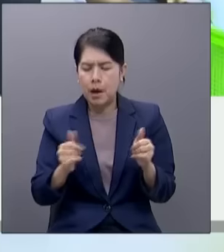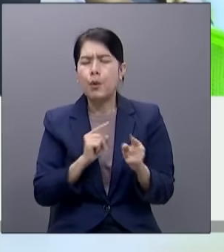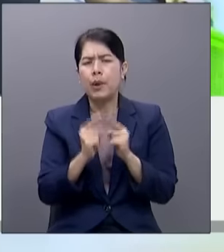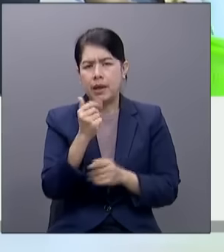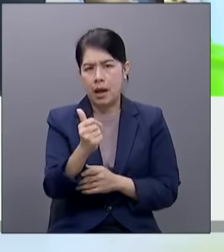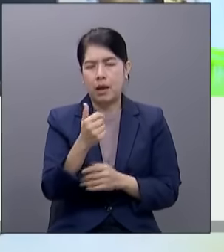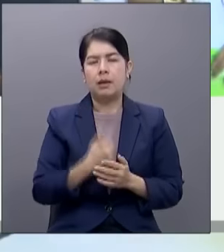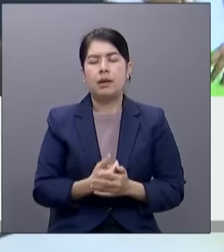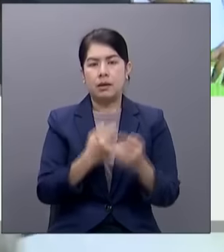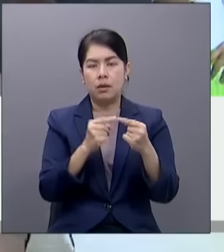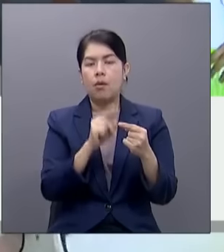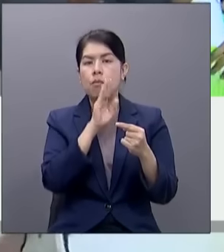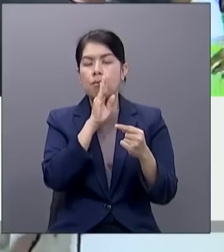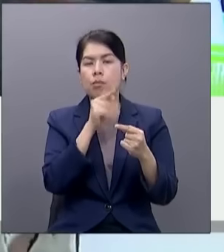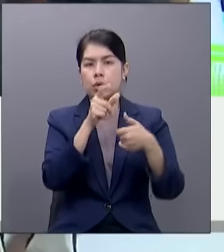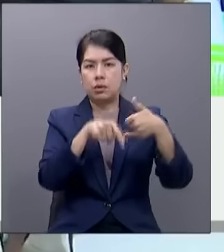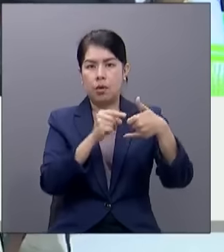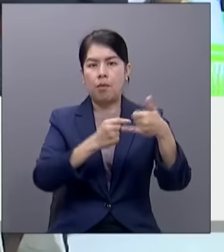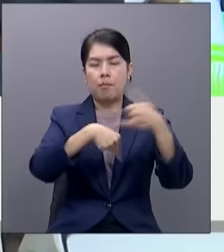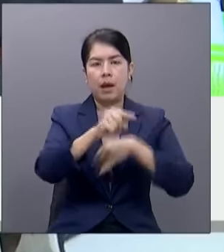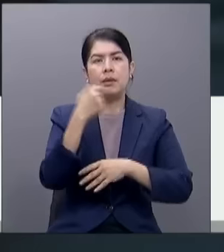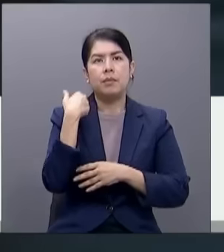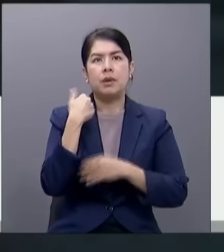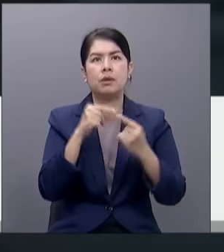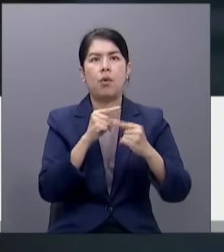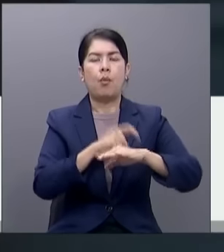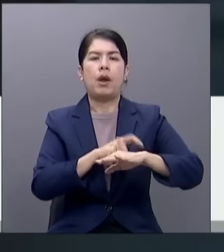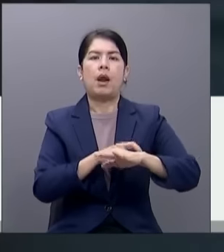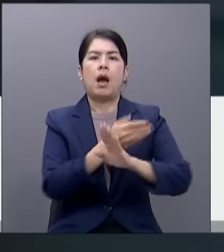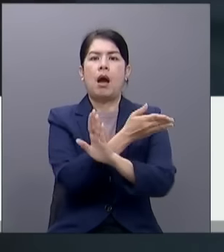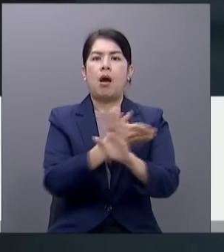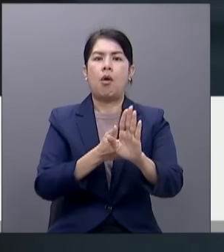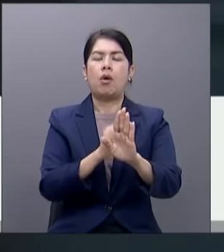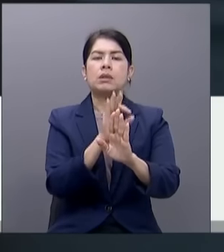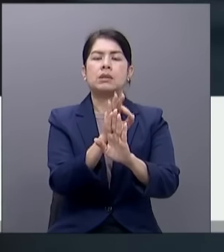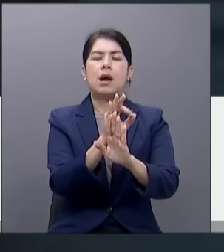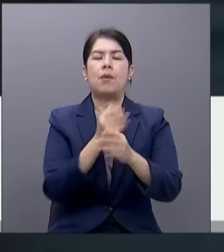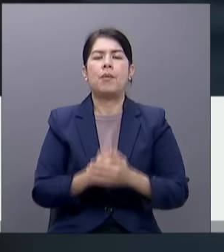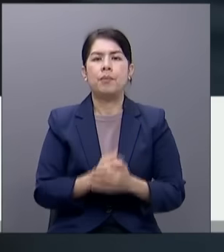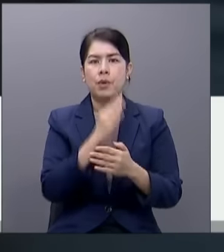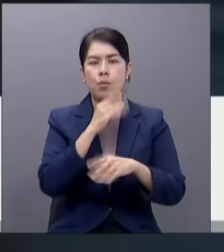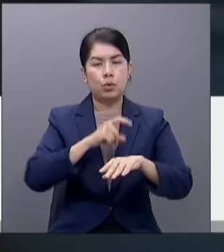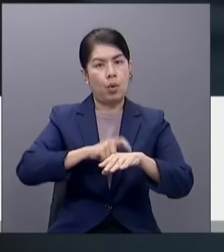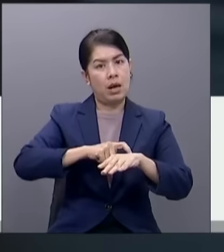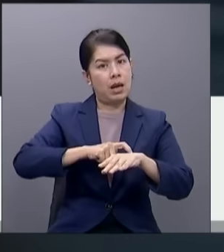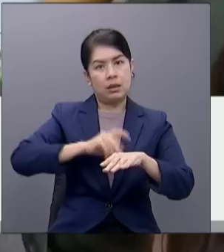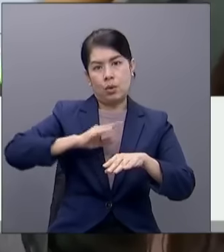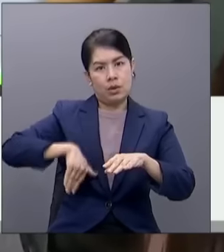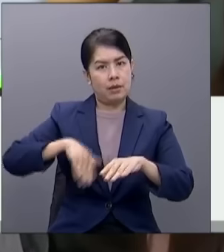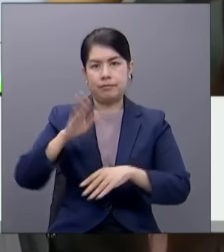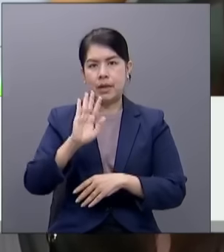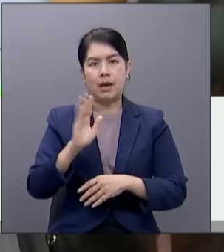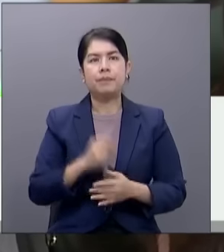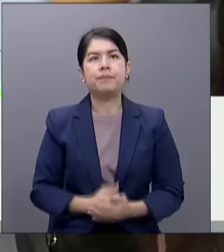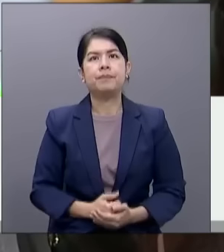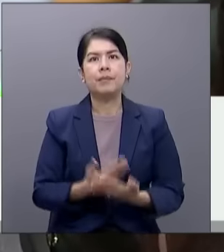เดินทางมายังสถานที่เลือกและรายงานตัวให้ทันตามเวลาก่อน9นาฬิกาค่ะสายแม้แต่วินาทีเดียวก็ไม่ได้ค่ะส่วน